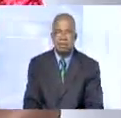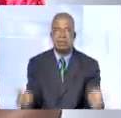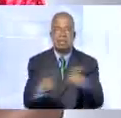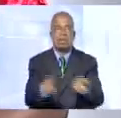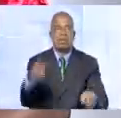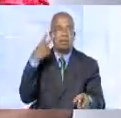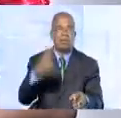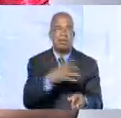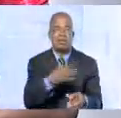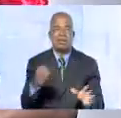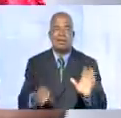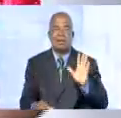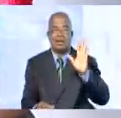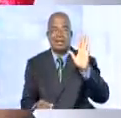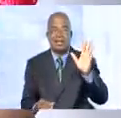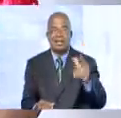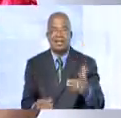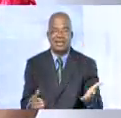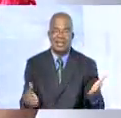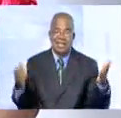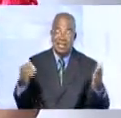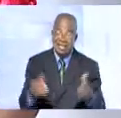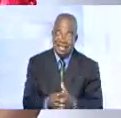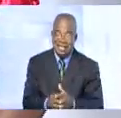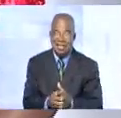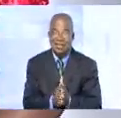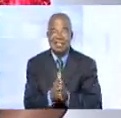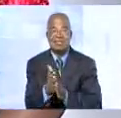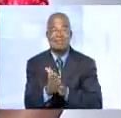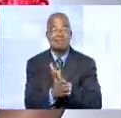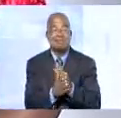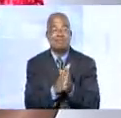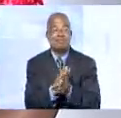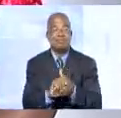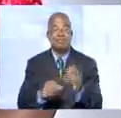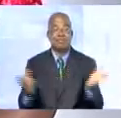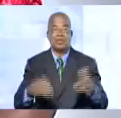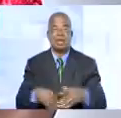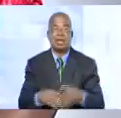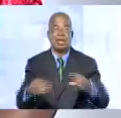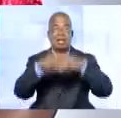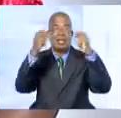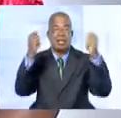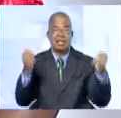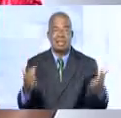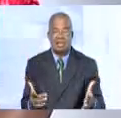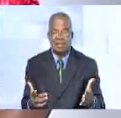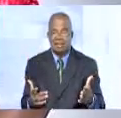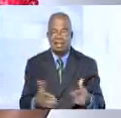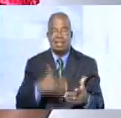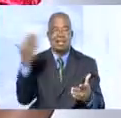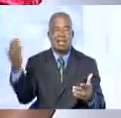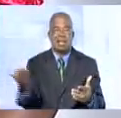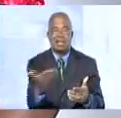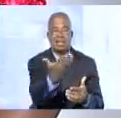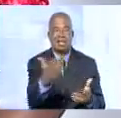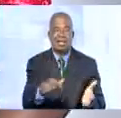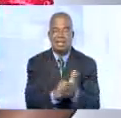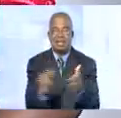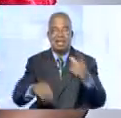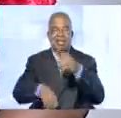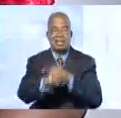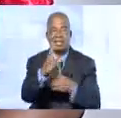C'est du « je t'aime moi non plus » entre les supporters de Côte d'Ivoire et les éléphants. Et puis le stade Félix Houphouët-Boigny accueille donc ce match.